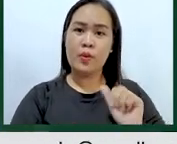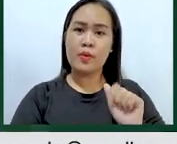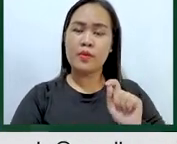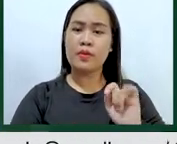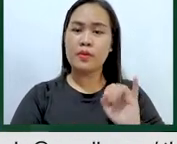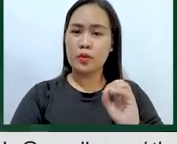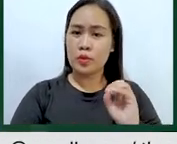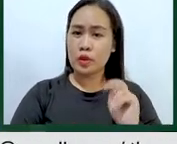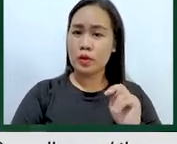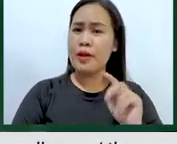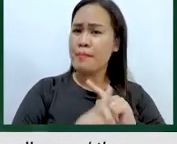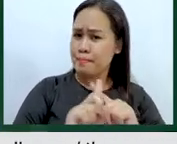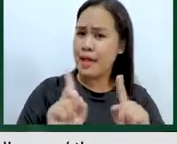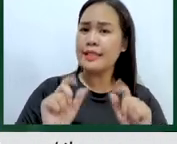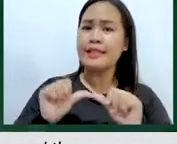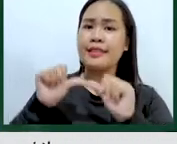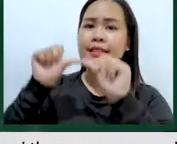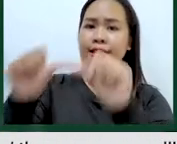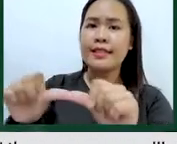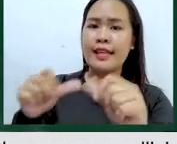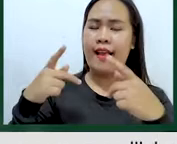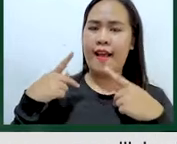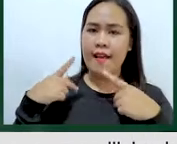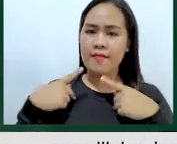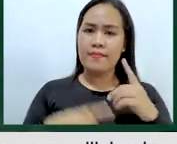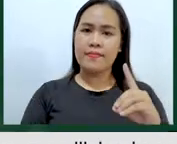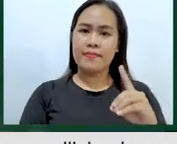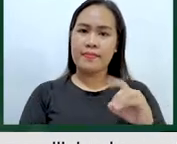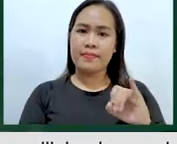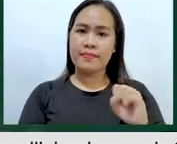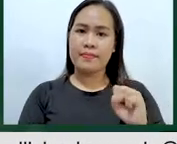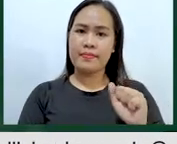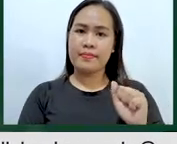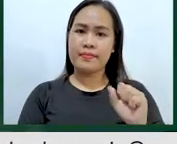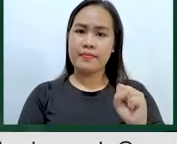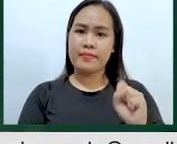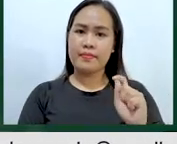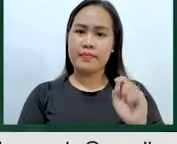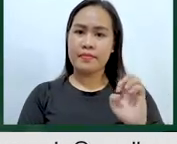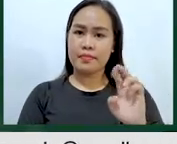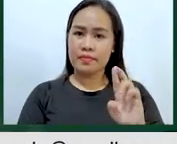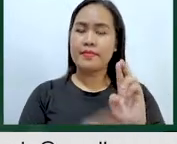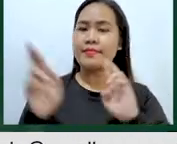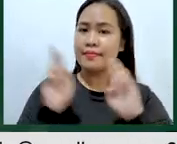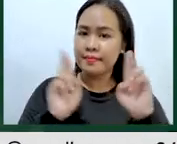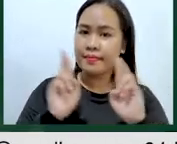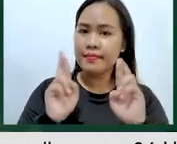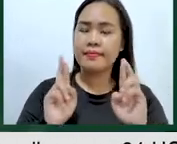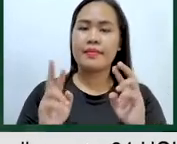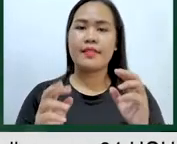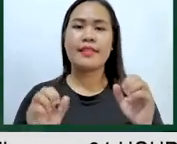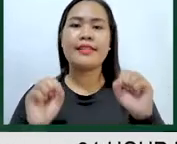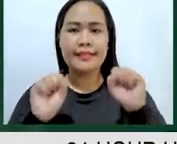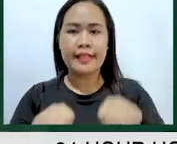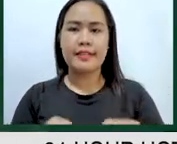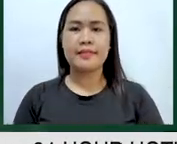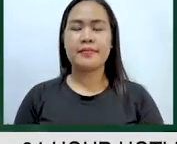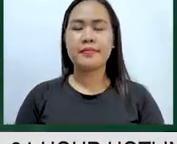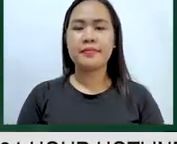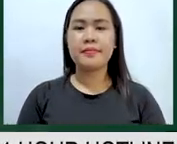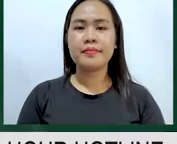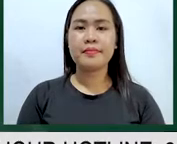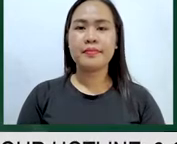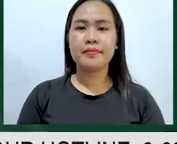At kumbaga yung ating disaster preparedness, di ba, nandiyan pa rin. Okay, so ito rin,